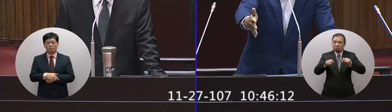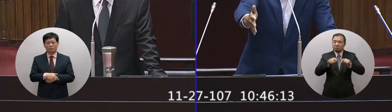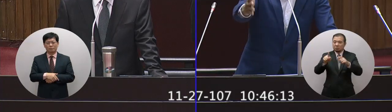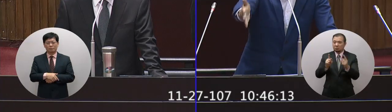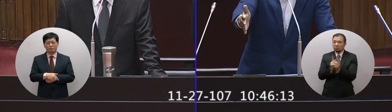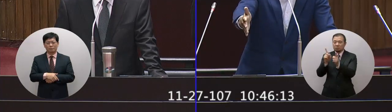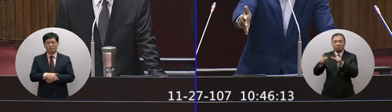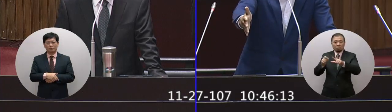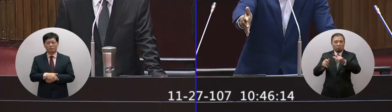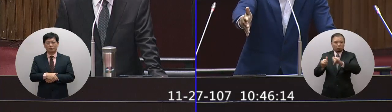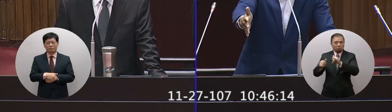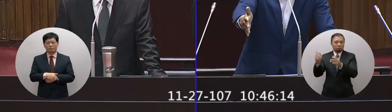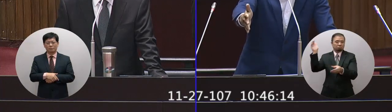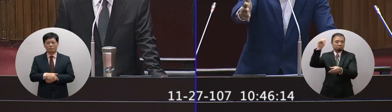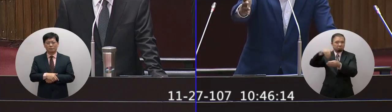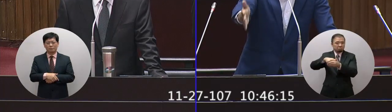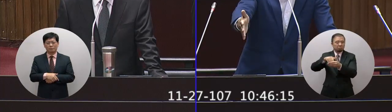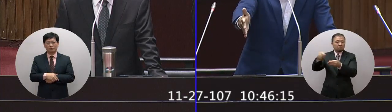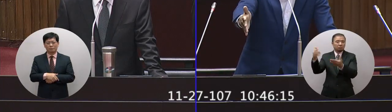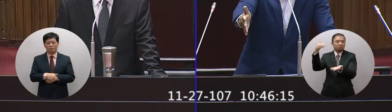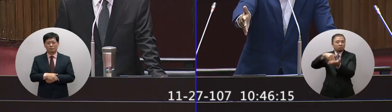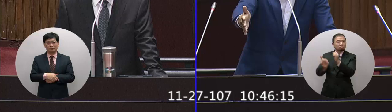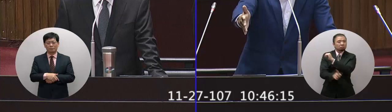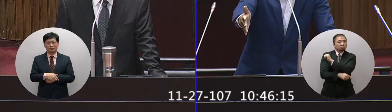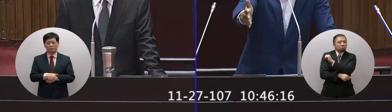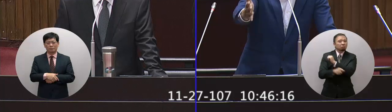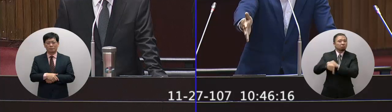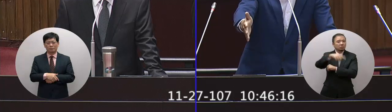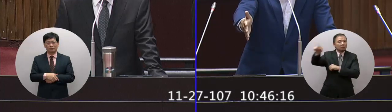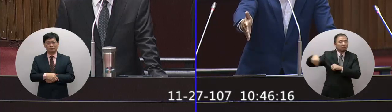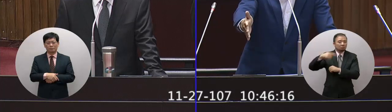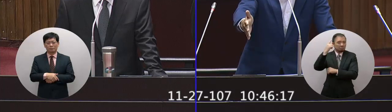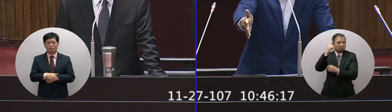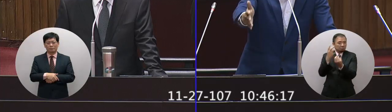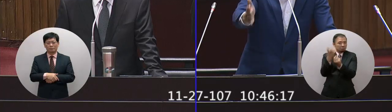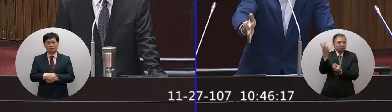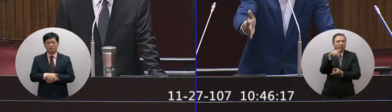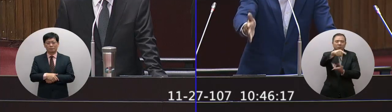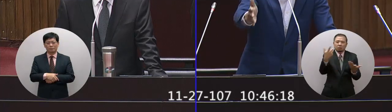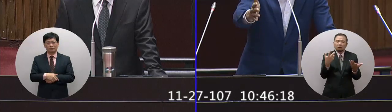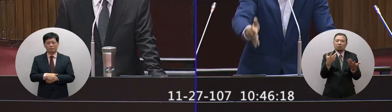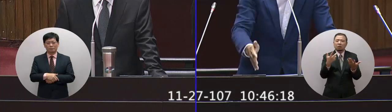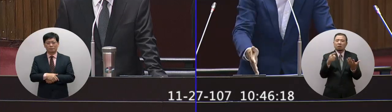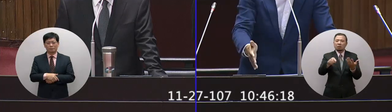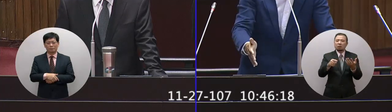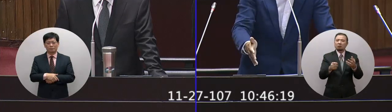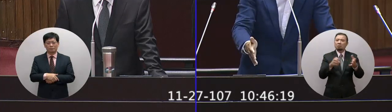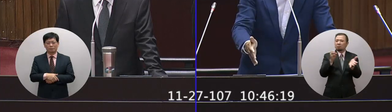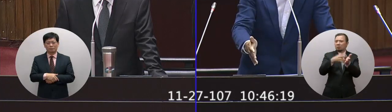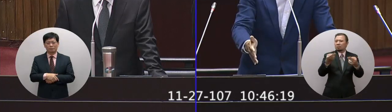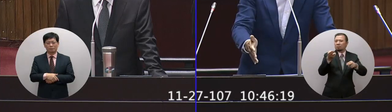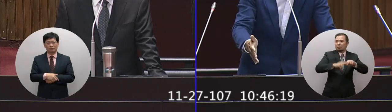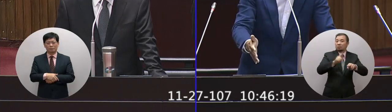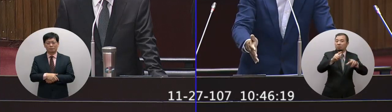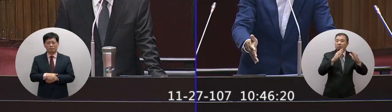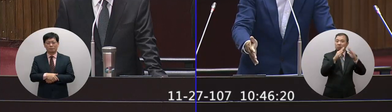投案？所以我才会问你说，你在核能政策上面、非核家园上面，你们会转弯吗？